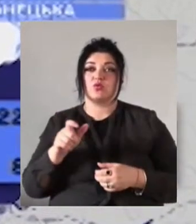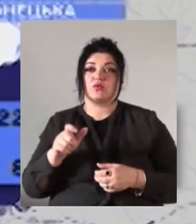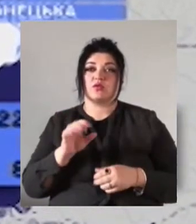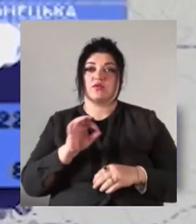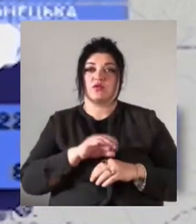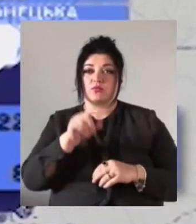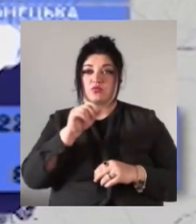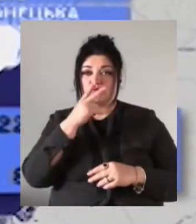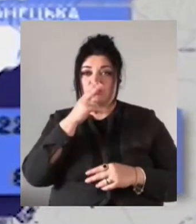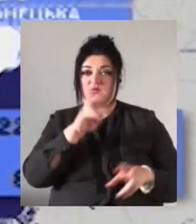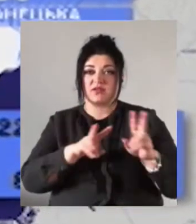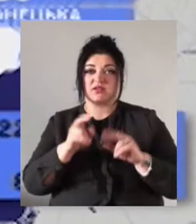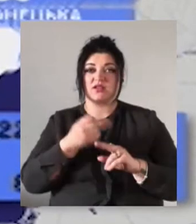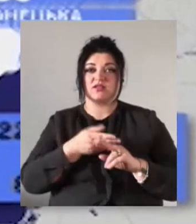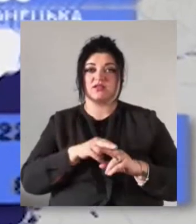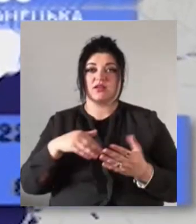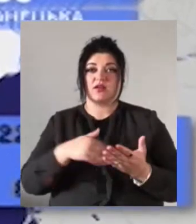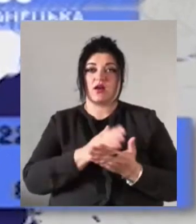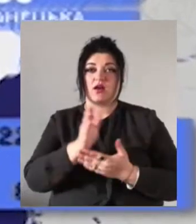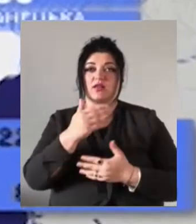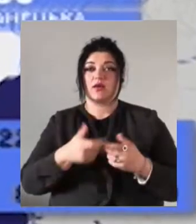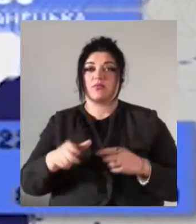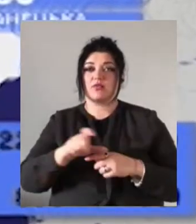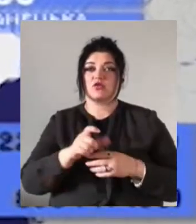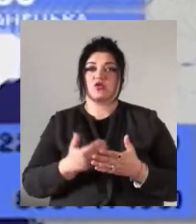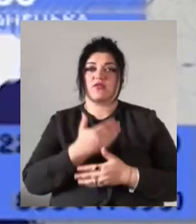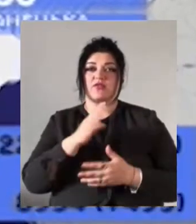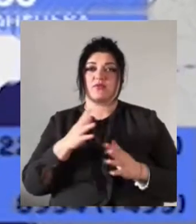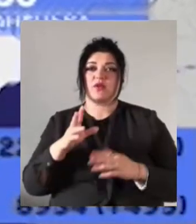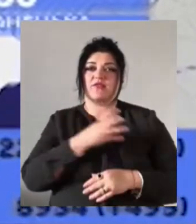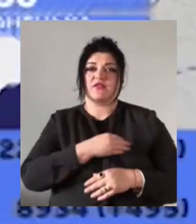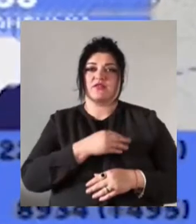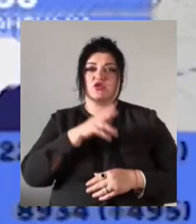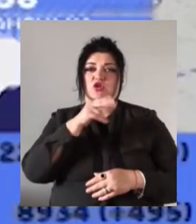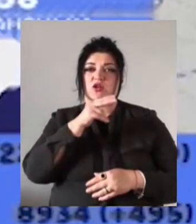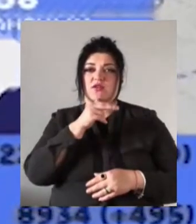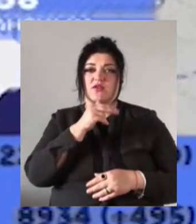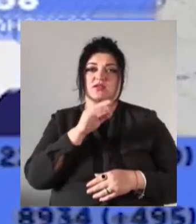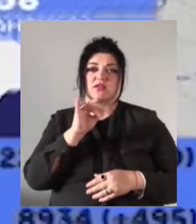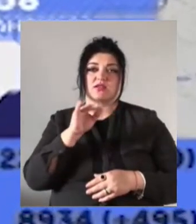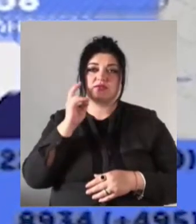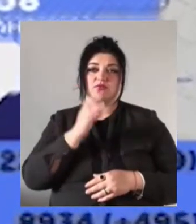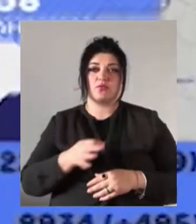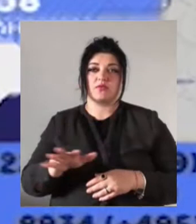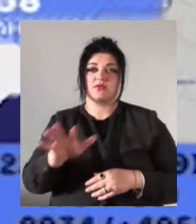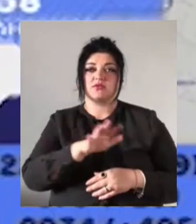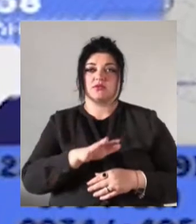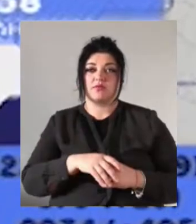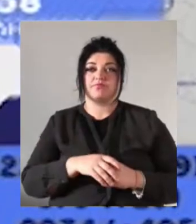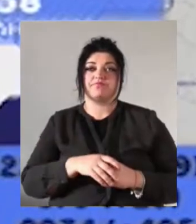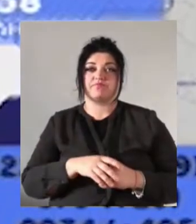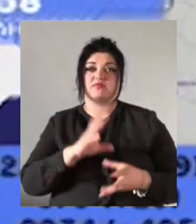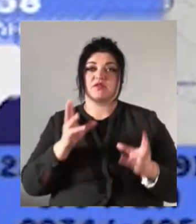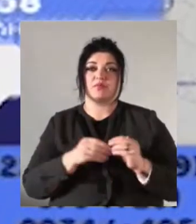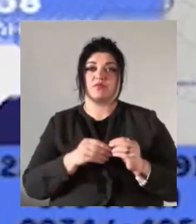подивитися на цій карті. Найбільше нових випадків у Львівській, Чернівецькій областях та в Києві. Загалом з понад 22